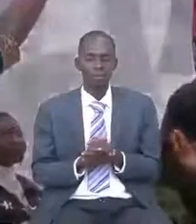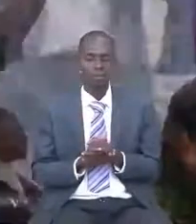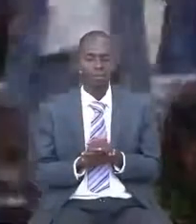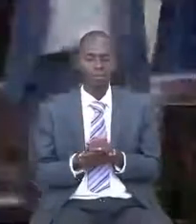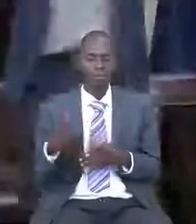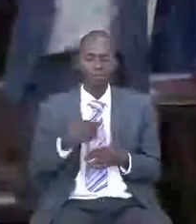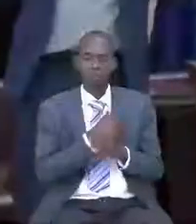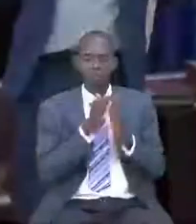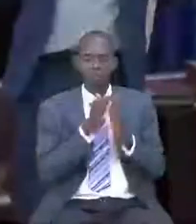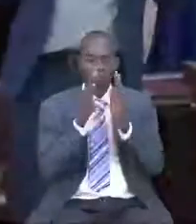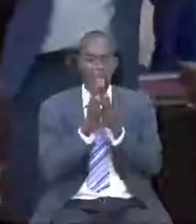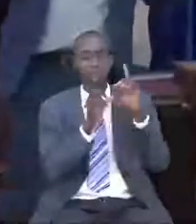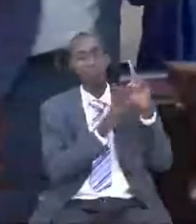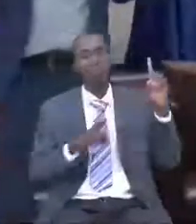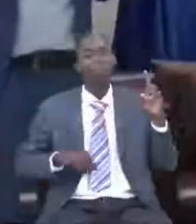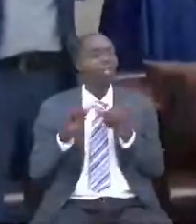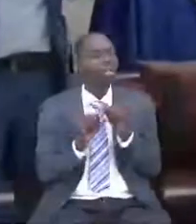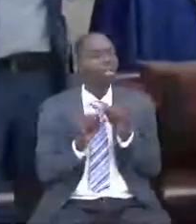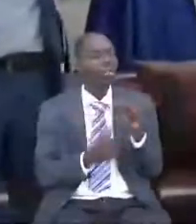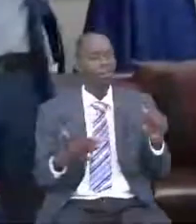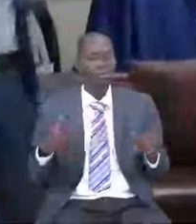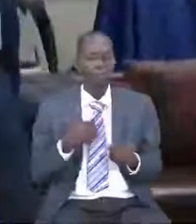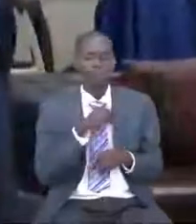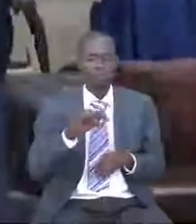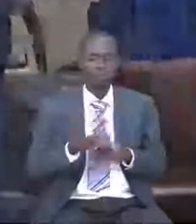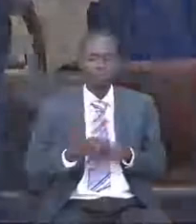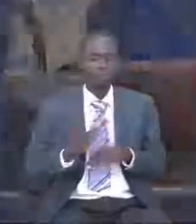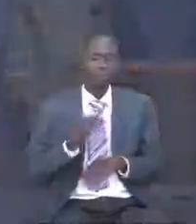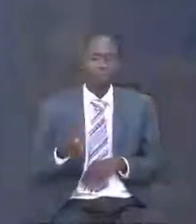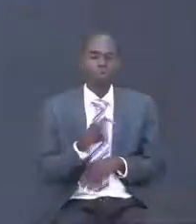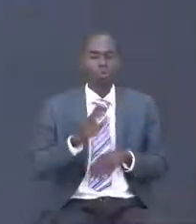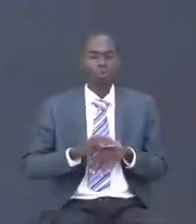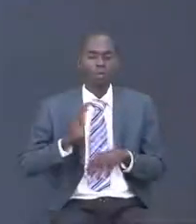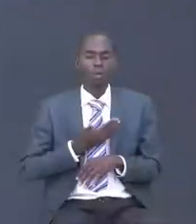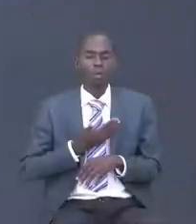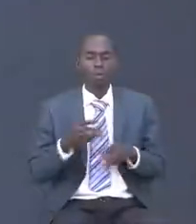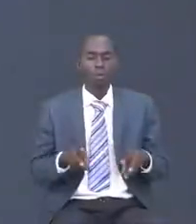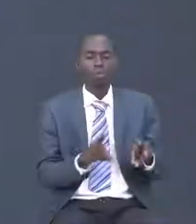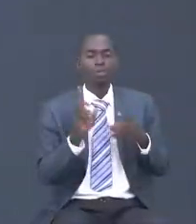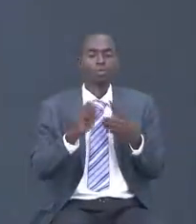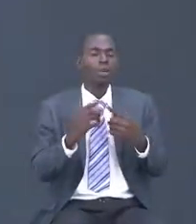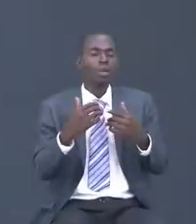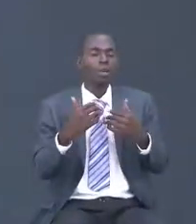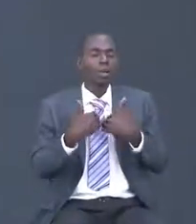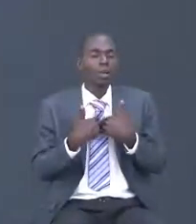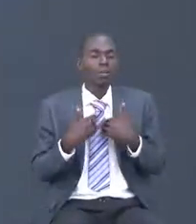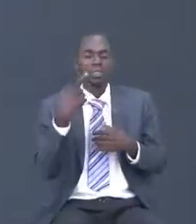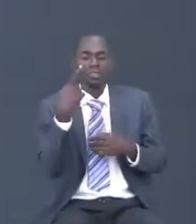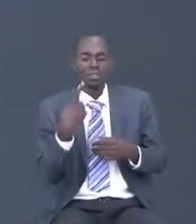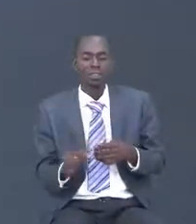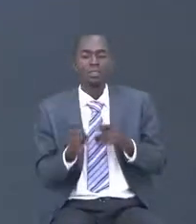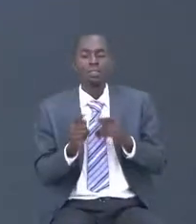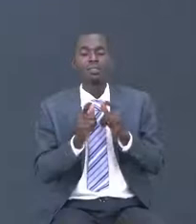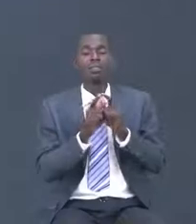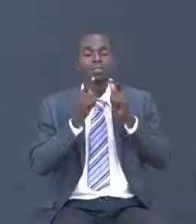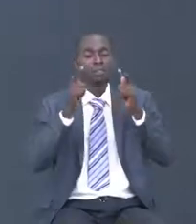nom de Jésus. Nous prions, Seigneur, tout ce dont nous avons besoin sur notre voyage, sur le